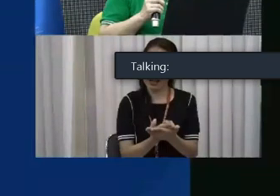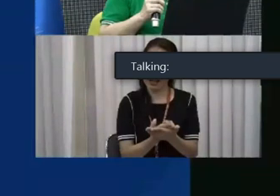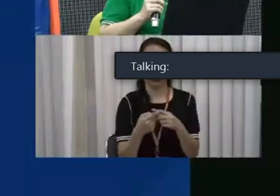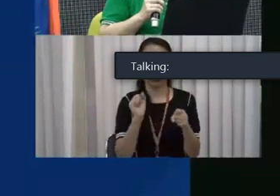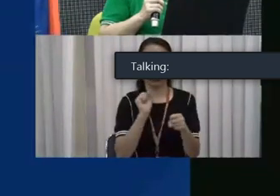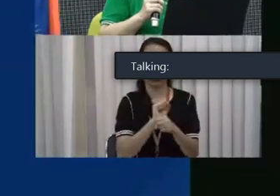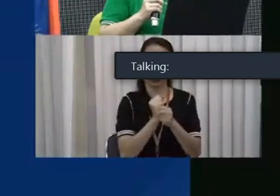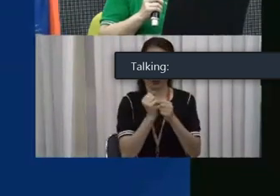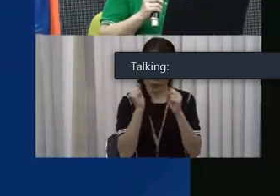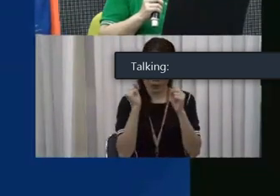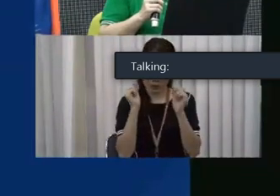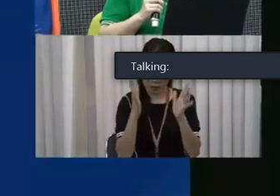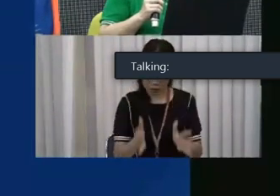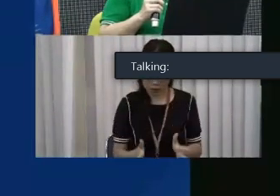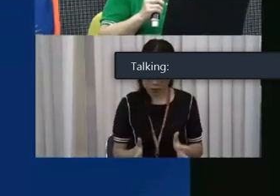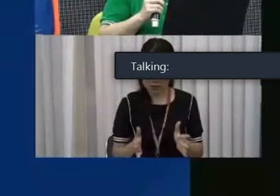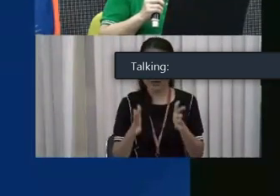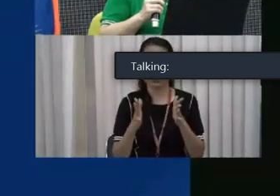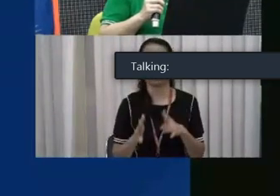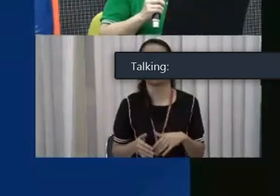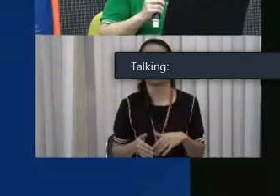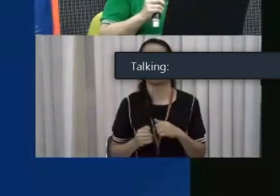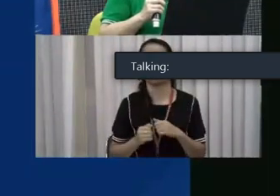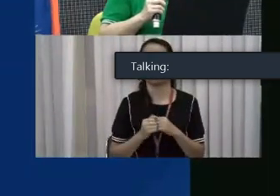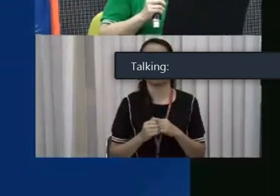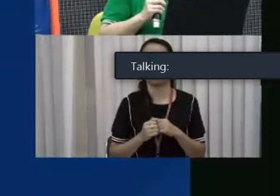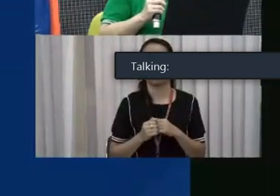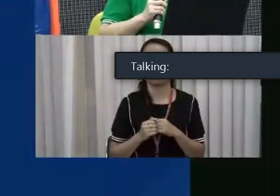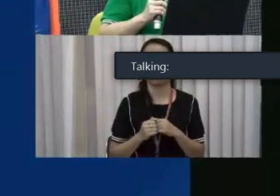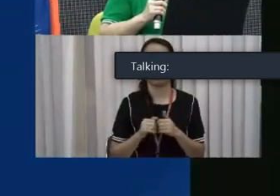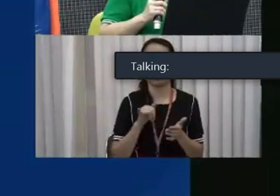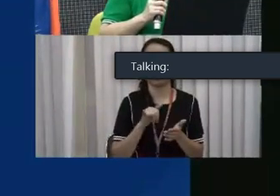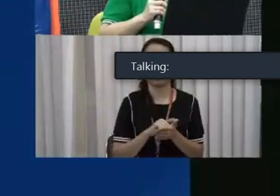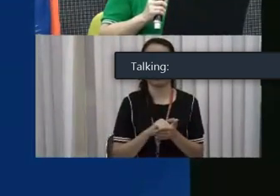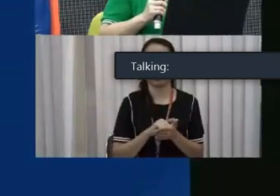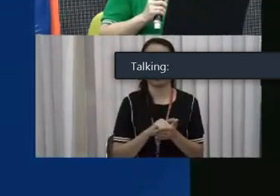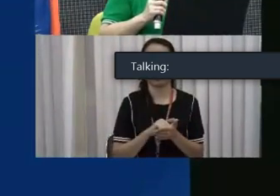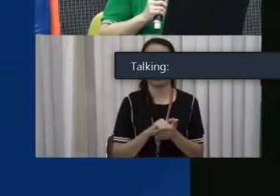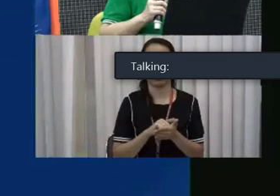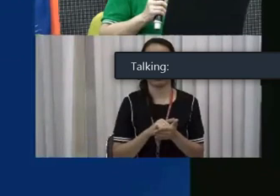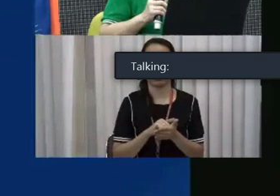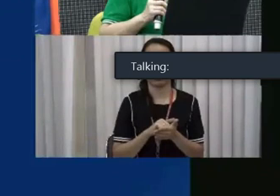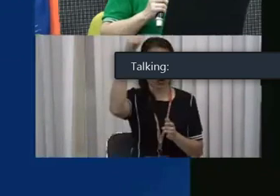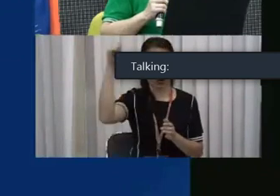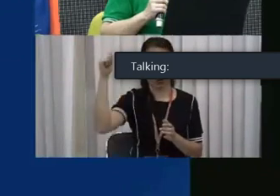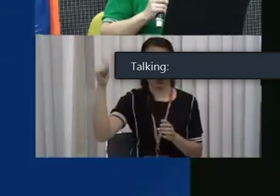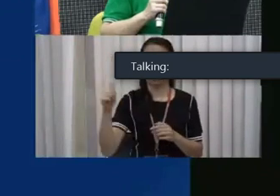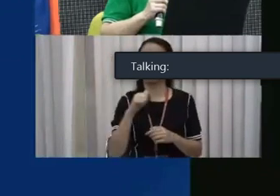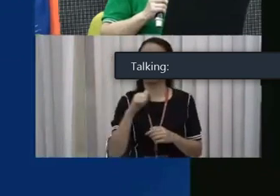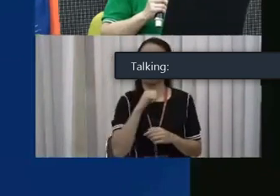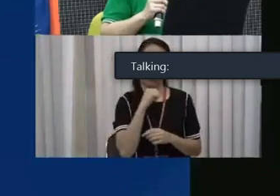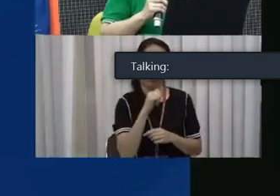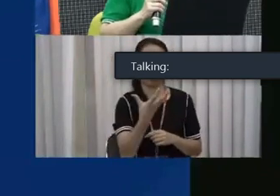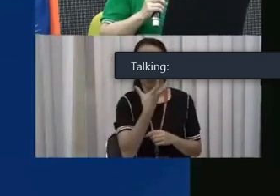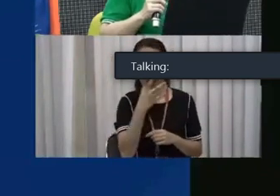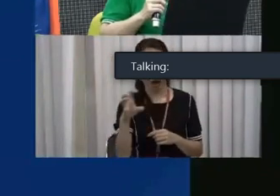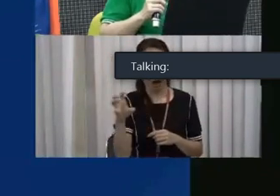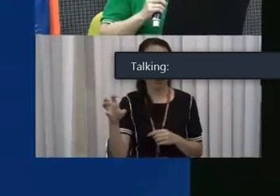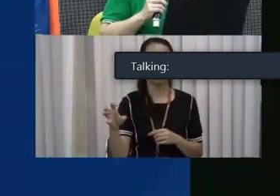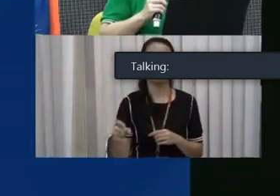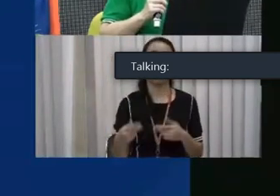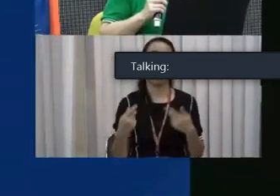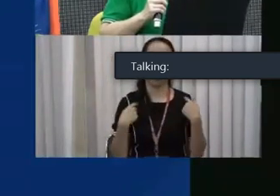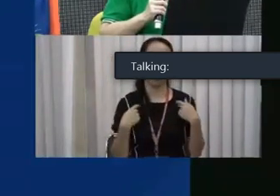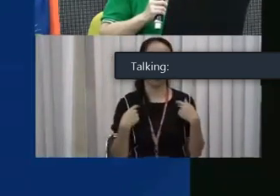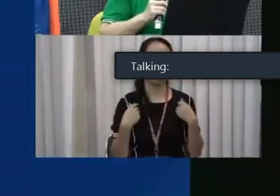wala ba paningot og maayo ang atong mga workers nga dili na lang sila productive. Kay nagsigig pa maypay.